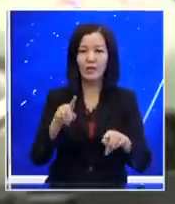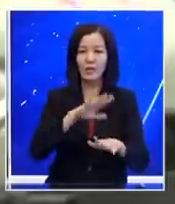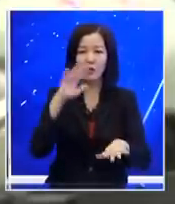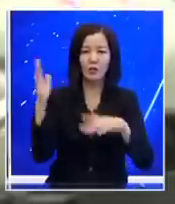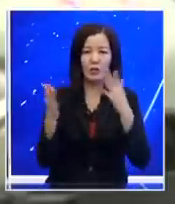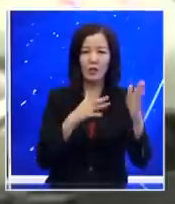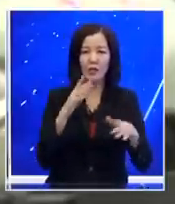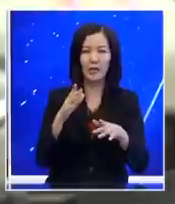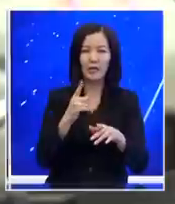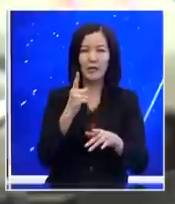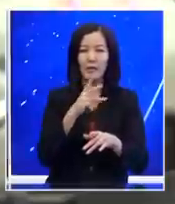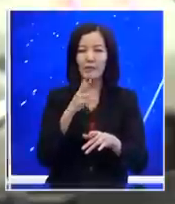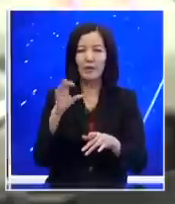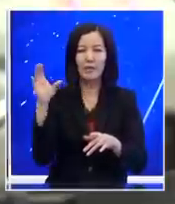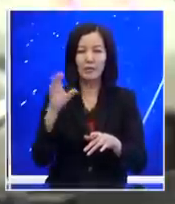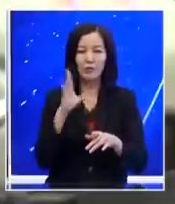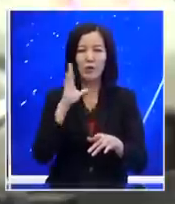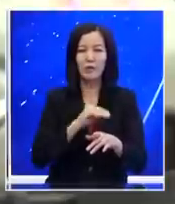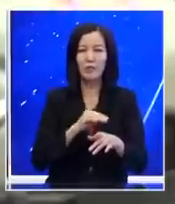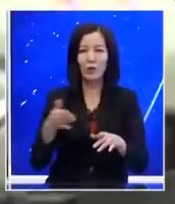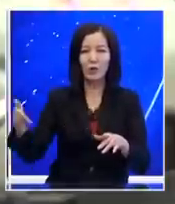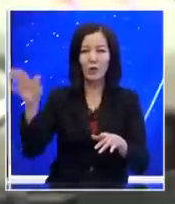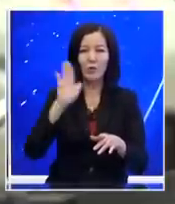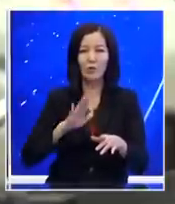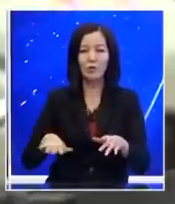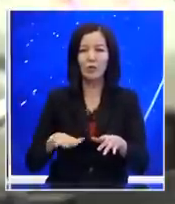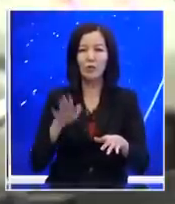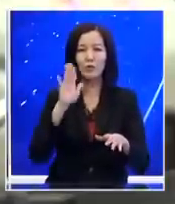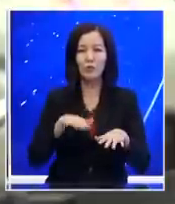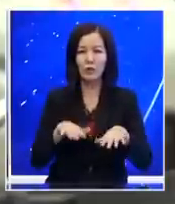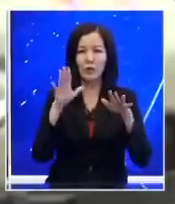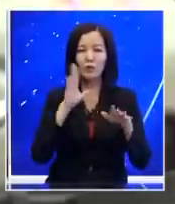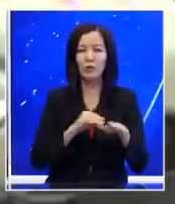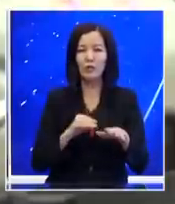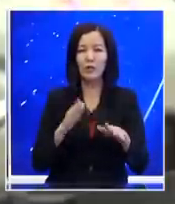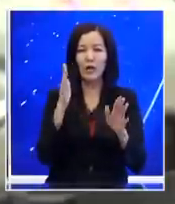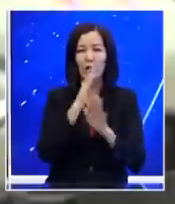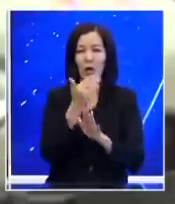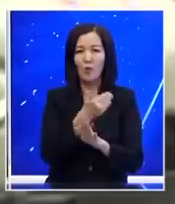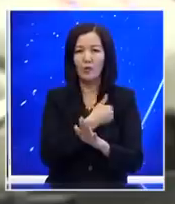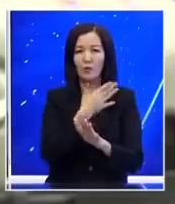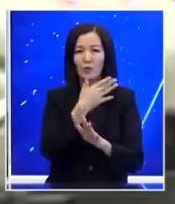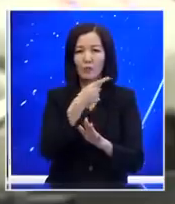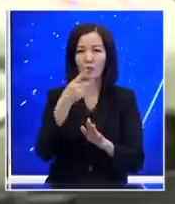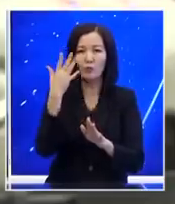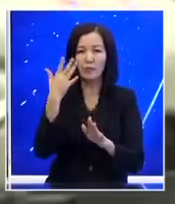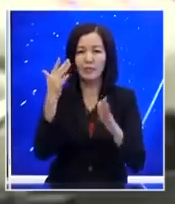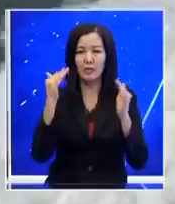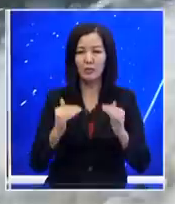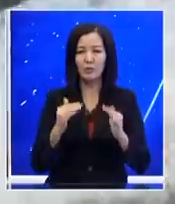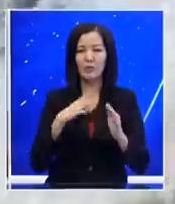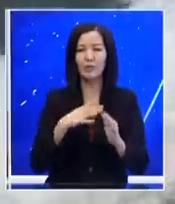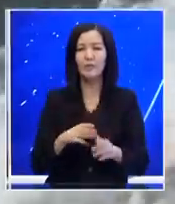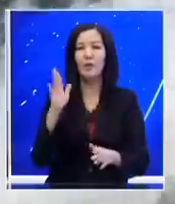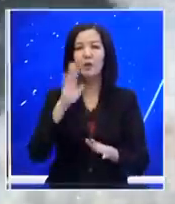екпіні 15-20 миллисекундқа дейін болмақ. Таулы өзендерде су деңгейі көтеріледі. Түнде ауа температурасы 5 градусқа дейін төмендейді.